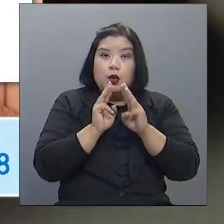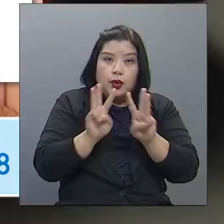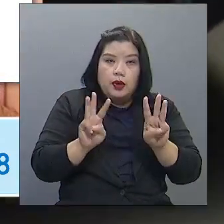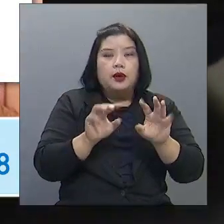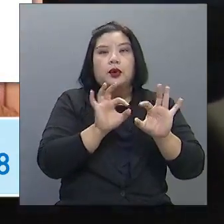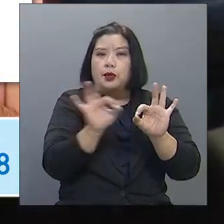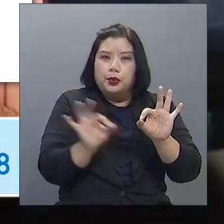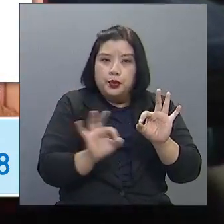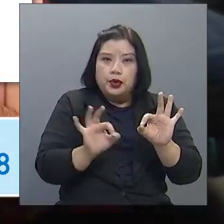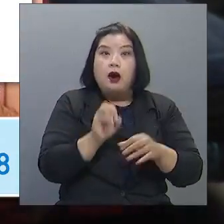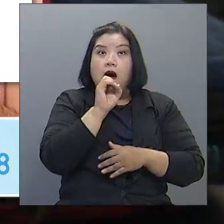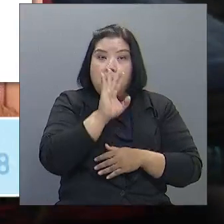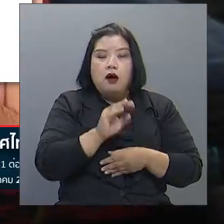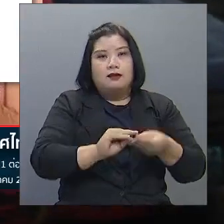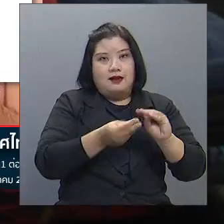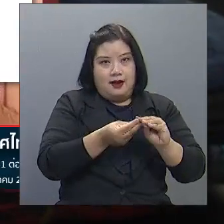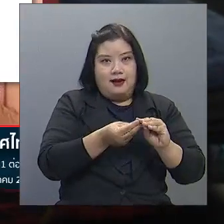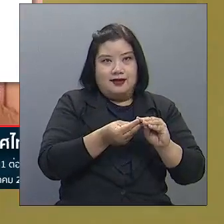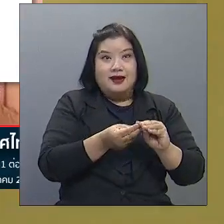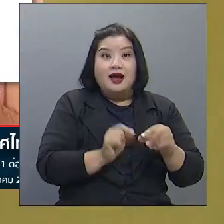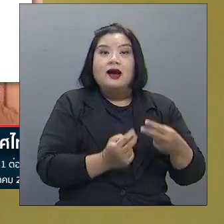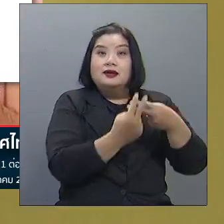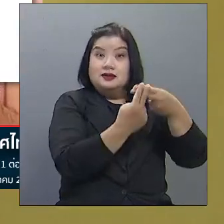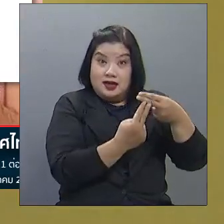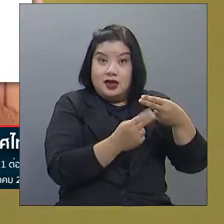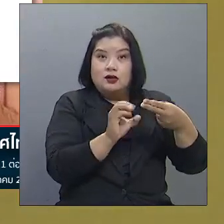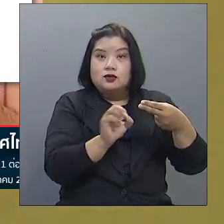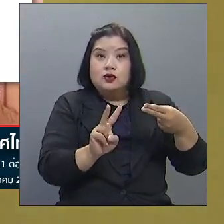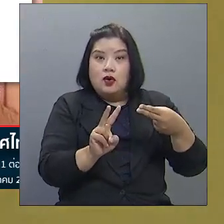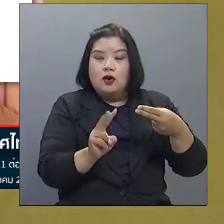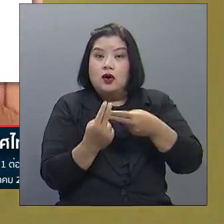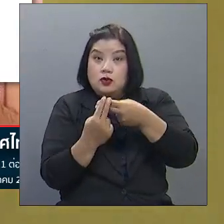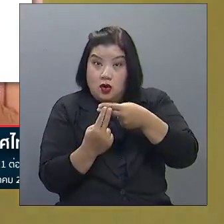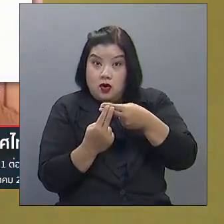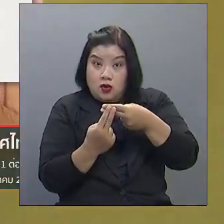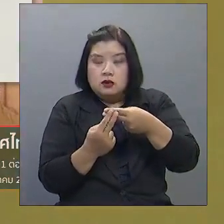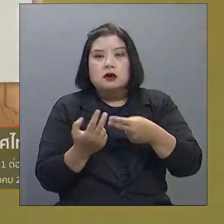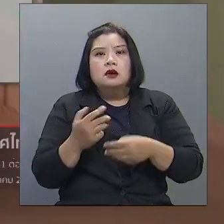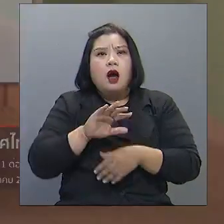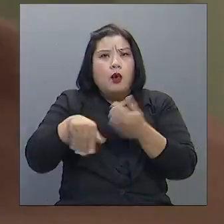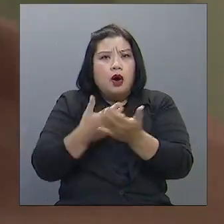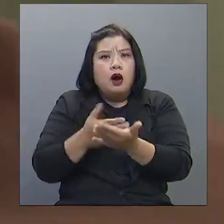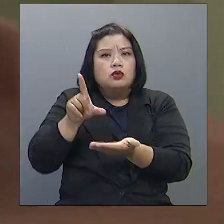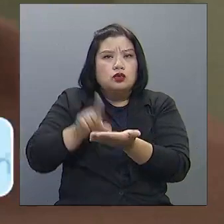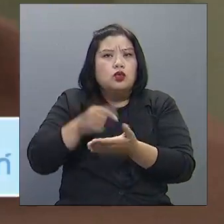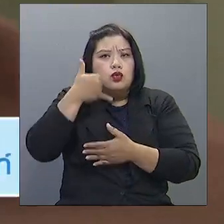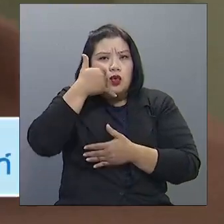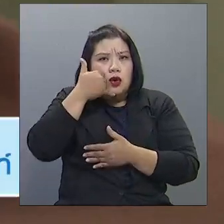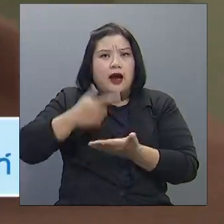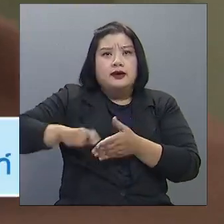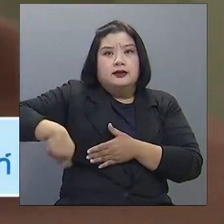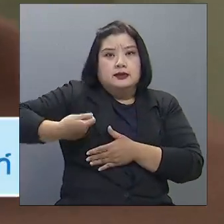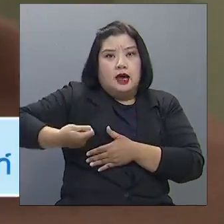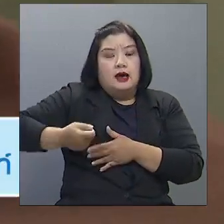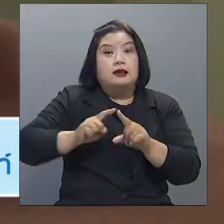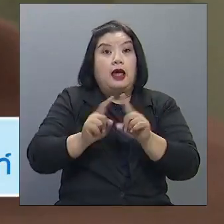ความว่า กดรหัส สีเหี่ยม 002 สีเหี่ยมสามารถลดค่าใช้ใจทรศัพทได้ทั้งหมดซึ่ทาง